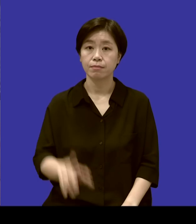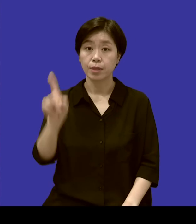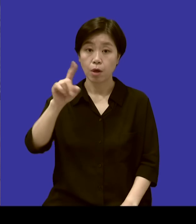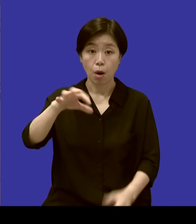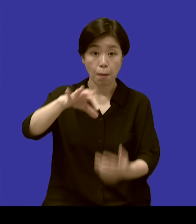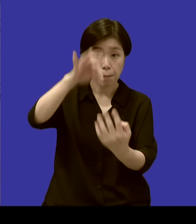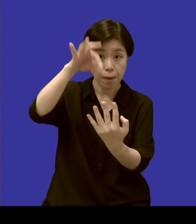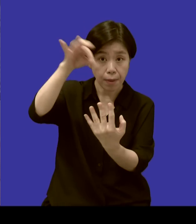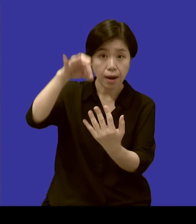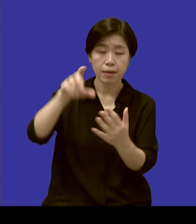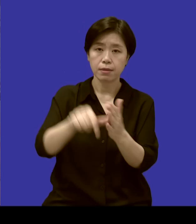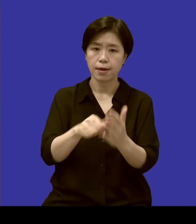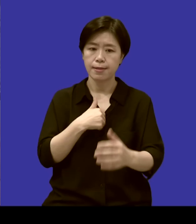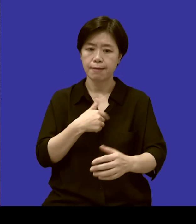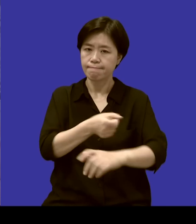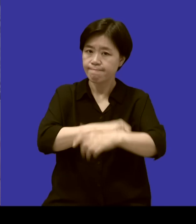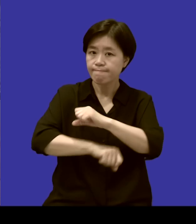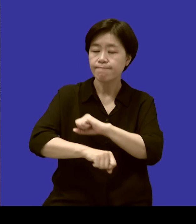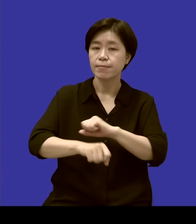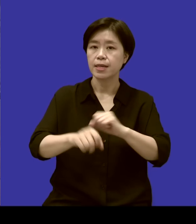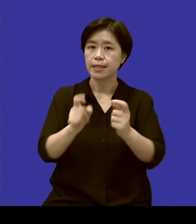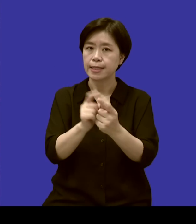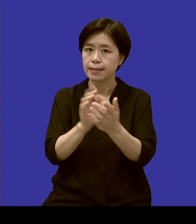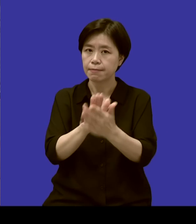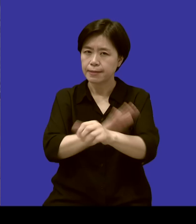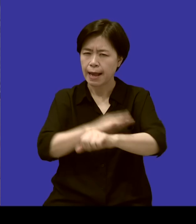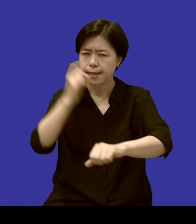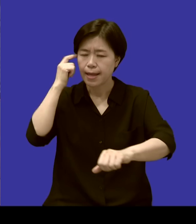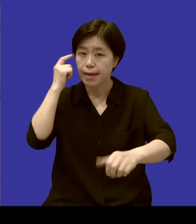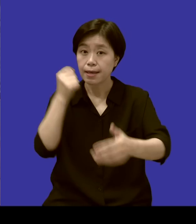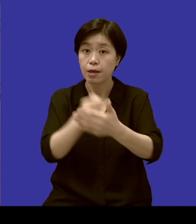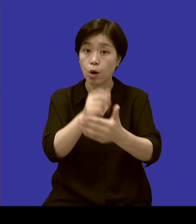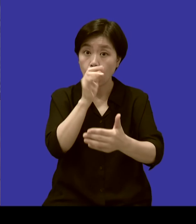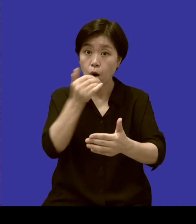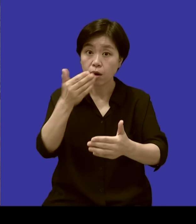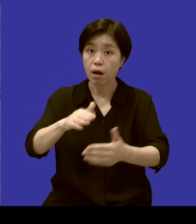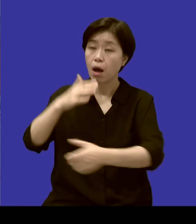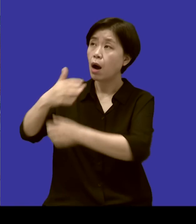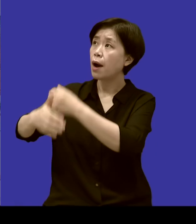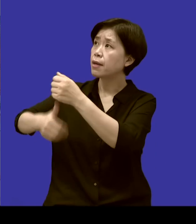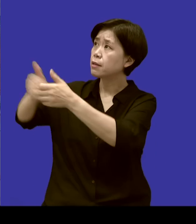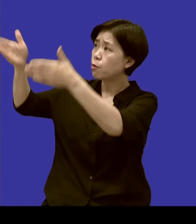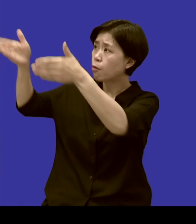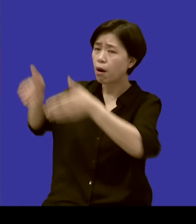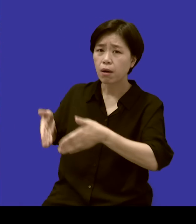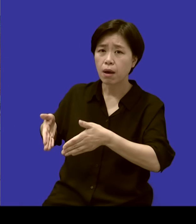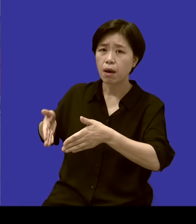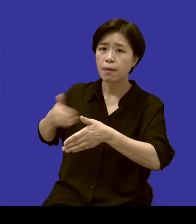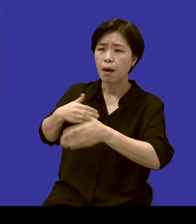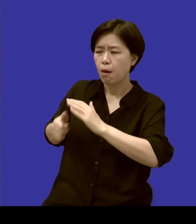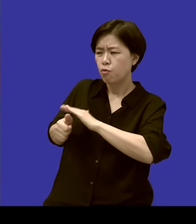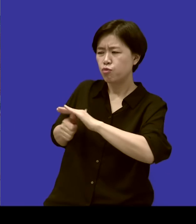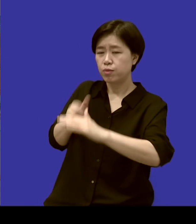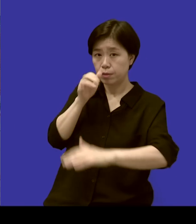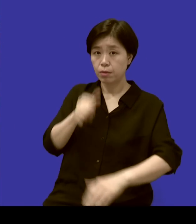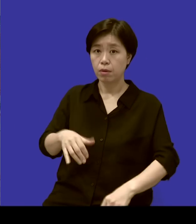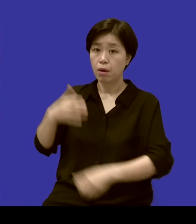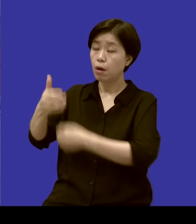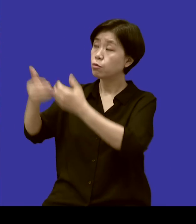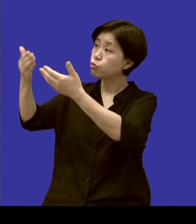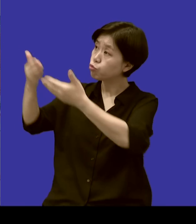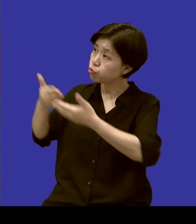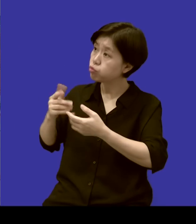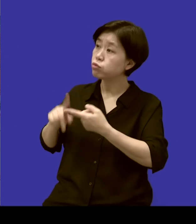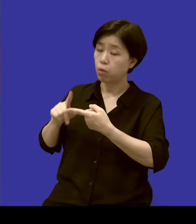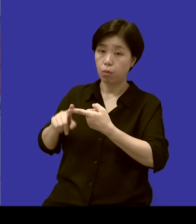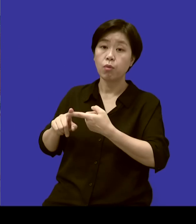선택도 다 능동적으로 결정하는 편인데 오직 하나님만큼은 굉장히 수동적으로 살고 있어요. 그래서 하나님이 주시면 그대로 받고